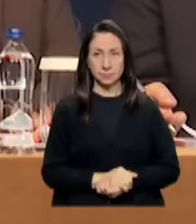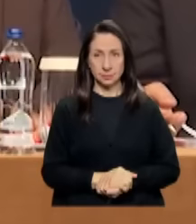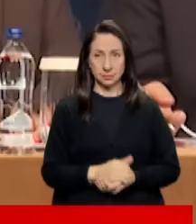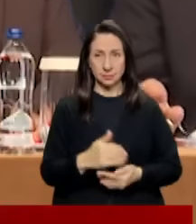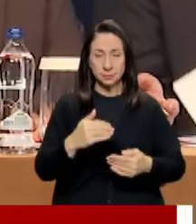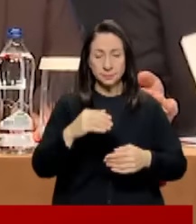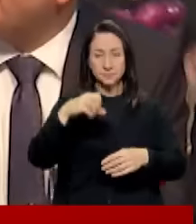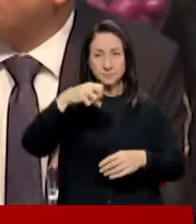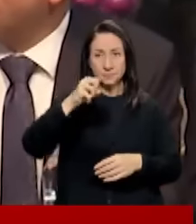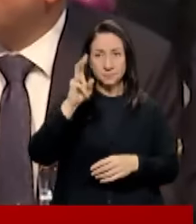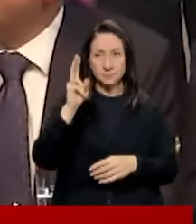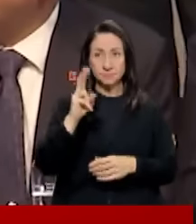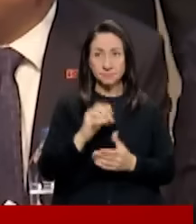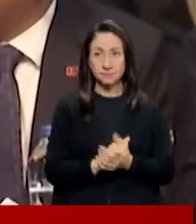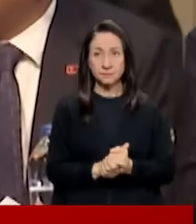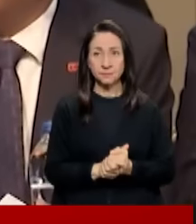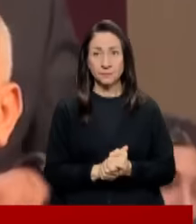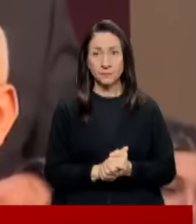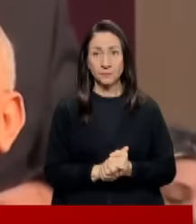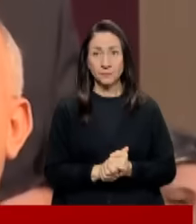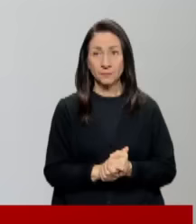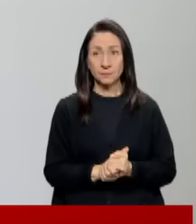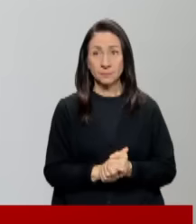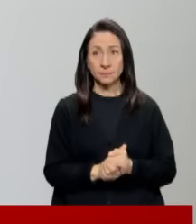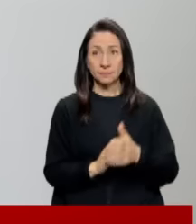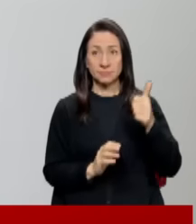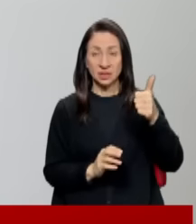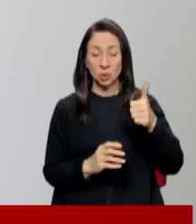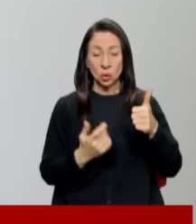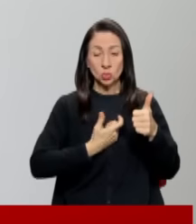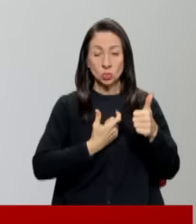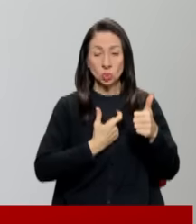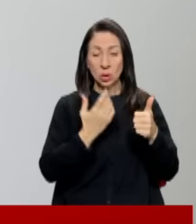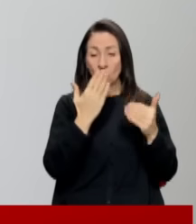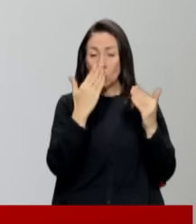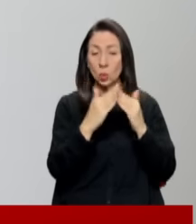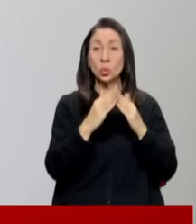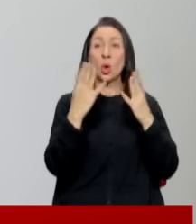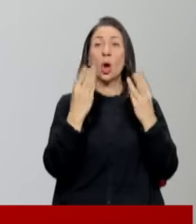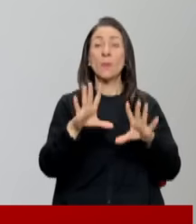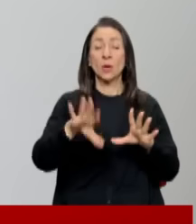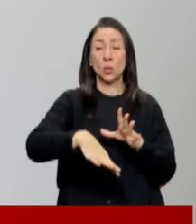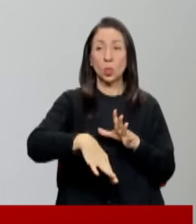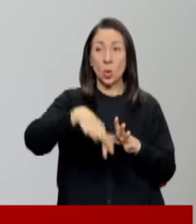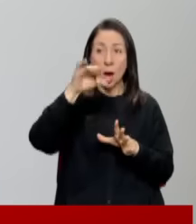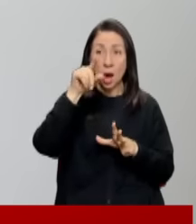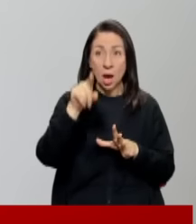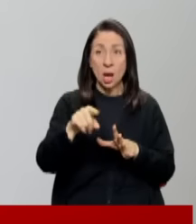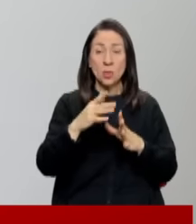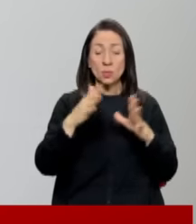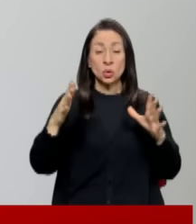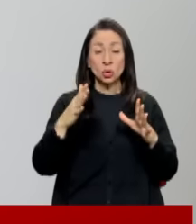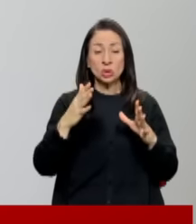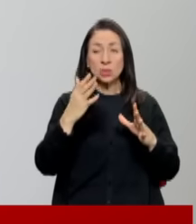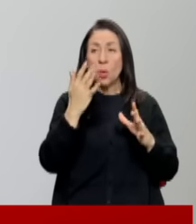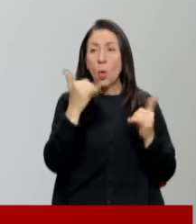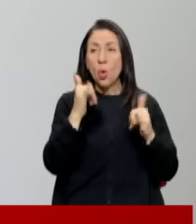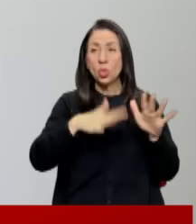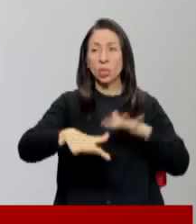Adalet ve Kalkınma Partisi. Bir. Usulü aykırı bir şekilde yapılan kura çekimi büyük